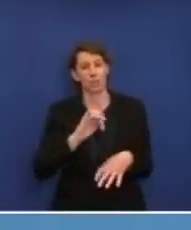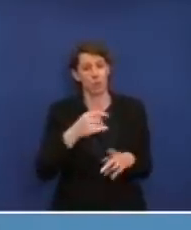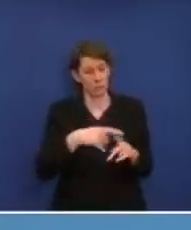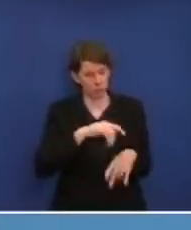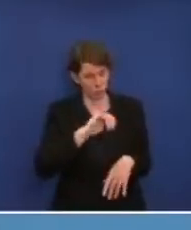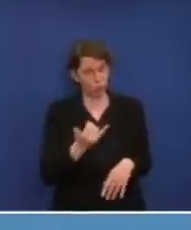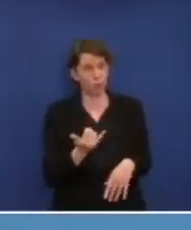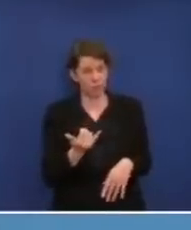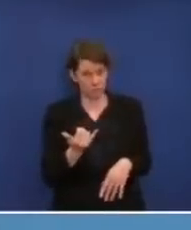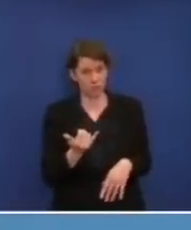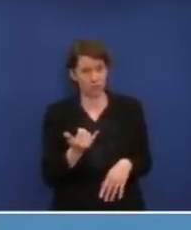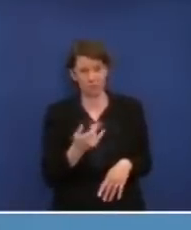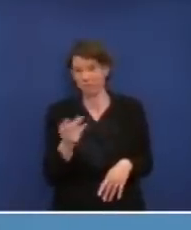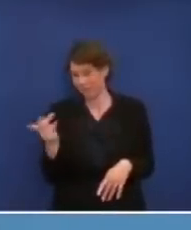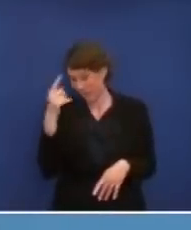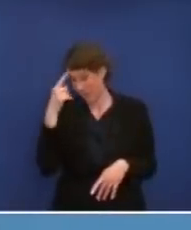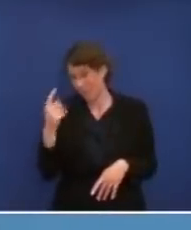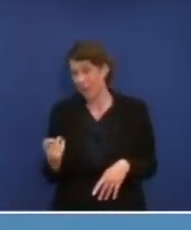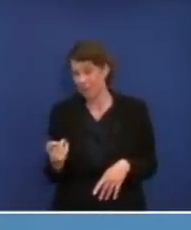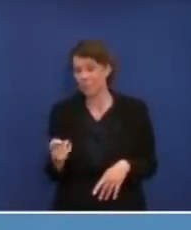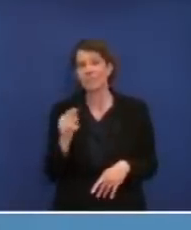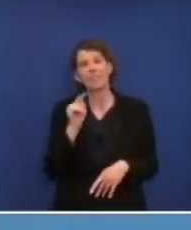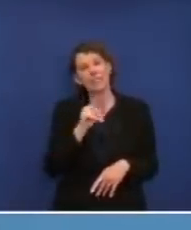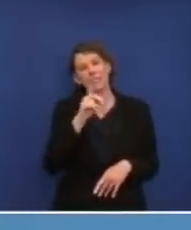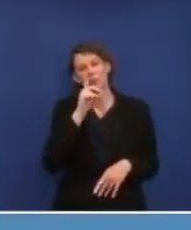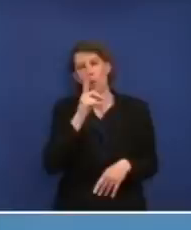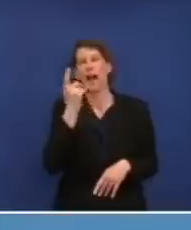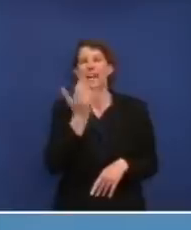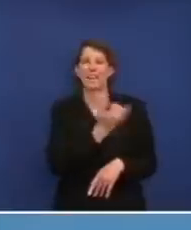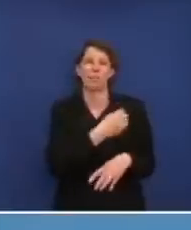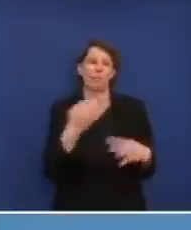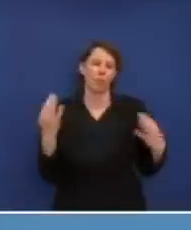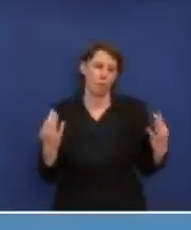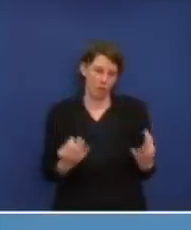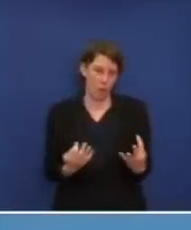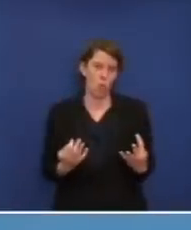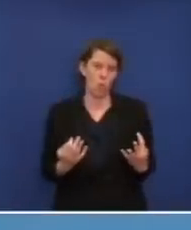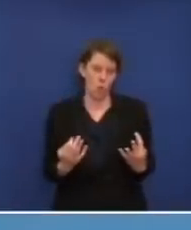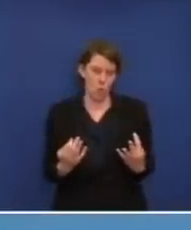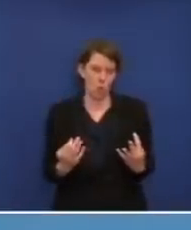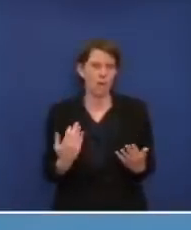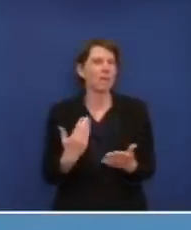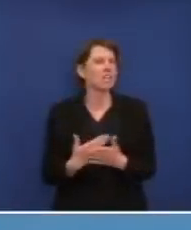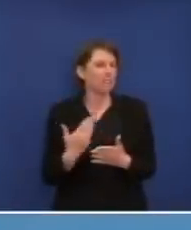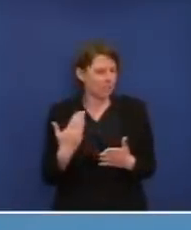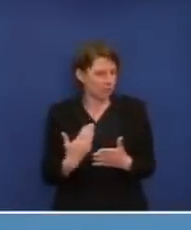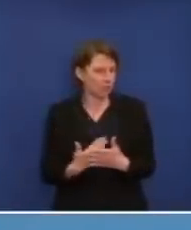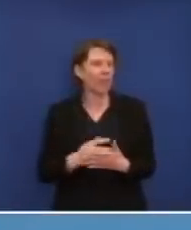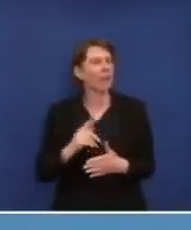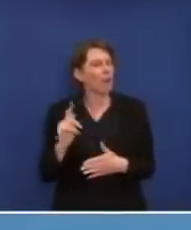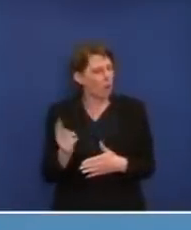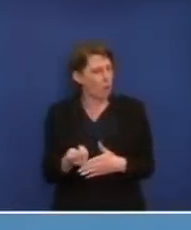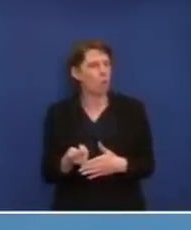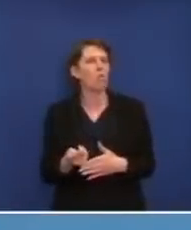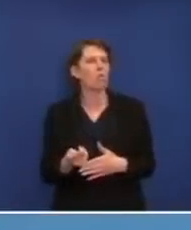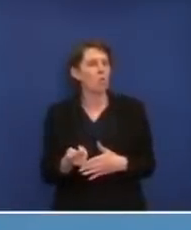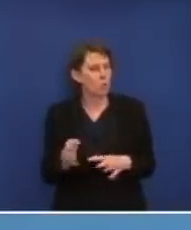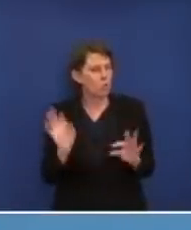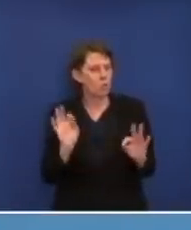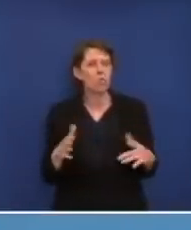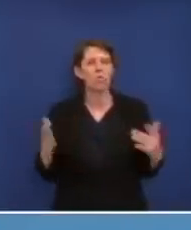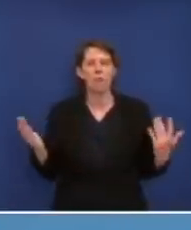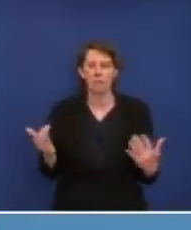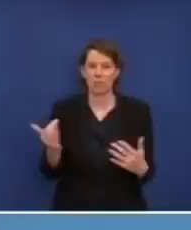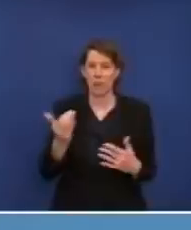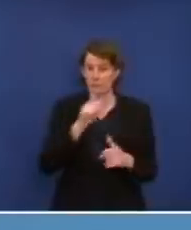Johnson, wissen Sie, dass da nur eine Impfung nötig ist. Das heißt, es bietet sich auch durchaus an, Menschen damit